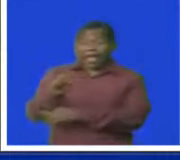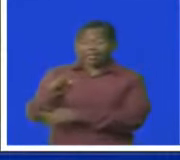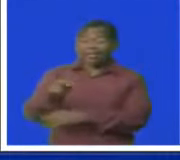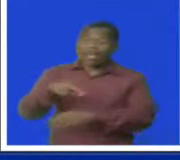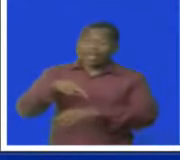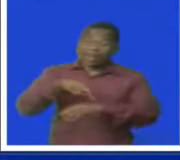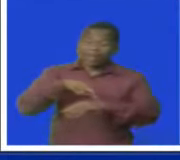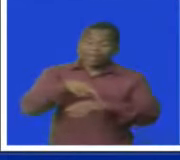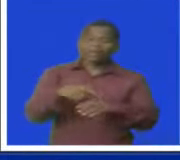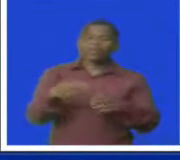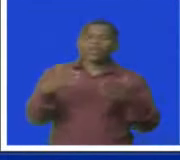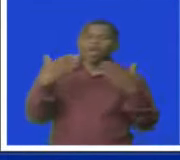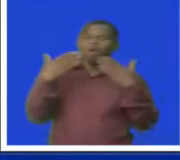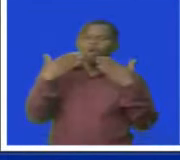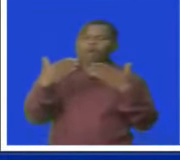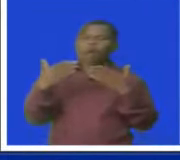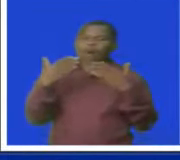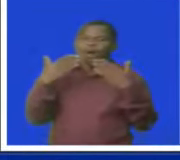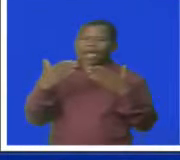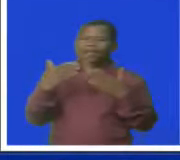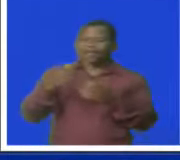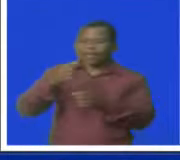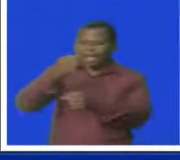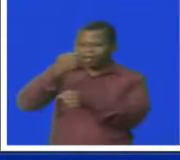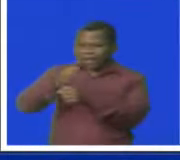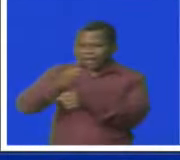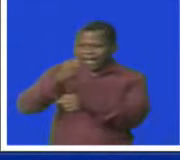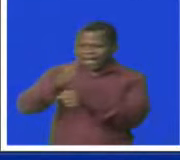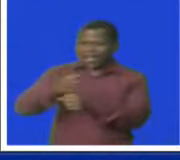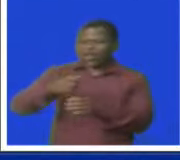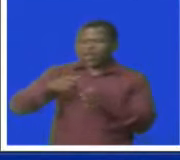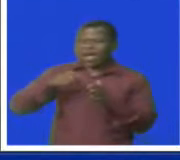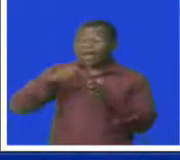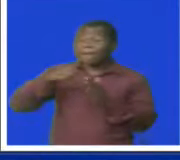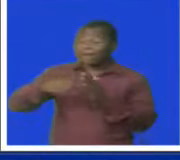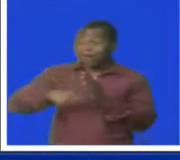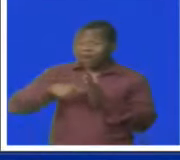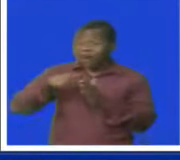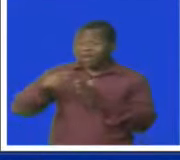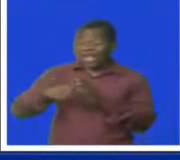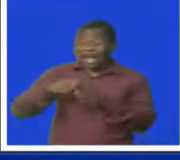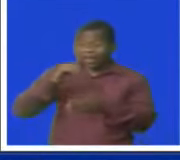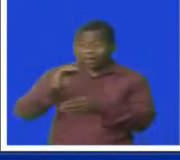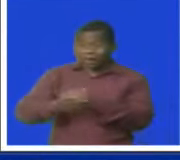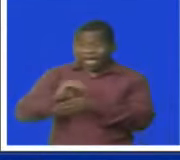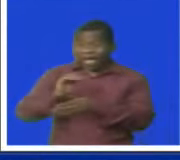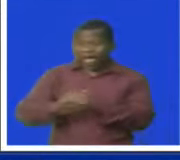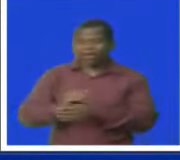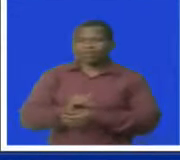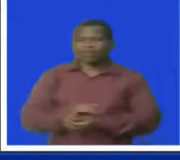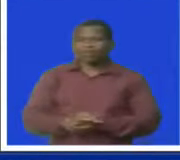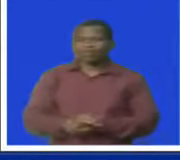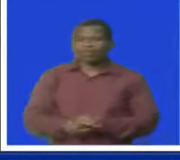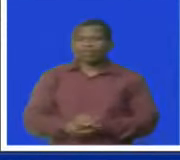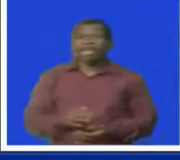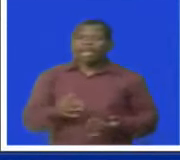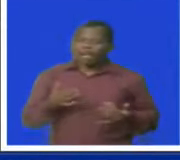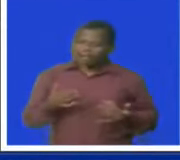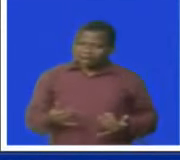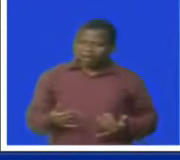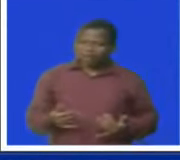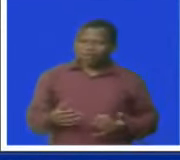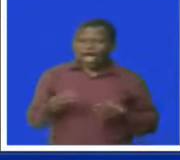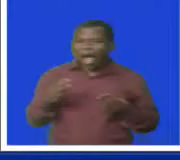kabusha. Kuba khona kwalo msebenzi sekwente kuthi sizwe sisale sihamba libanga lelifishane kuya